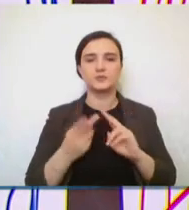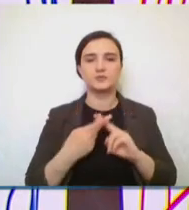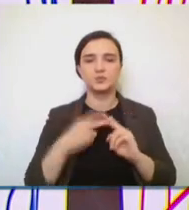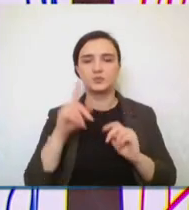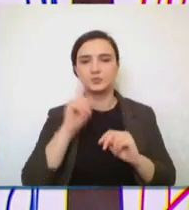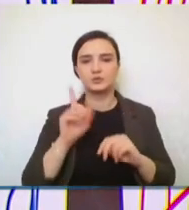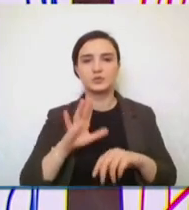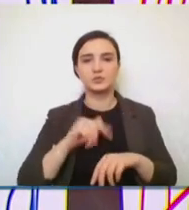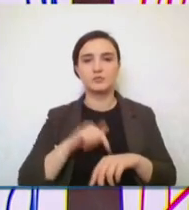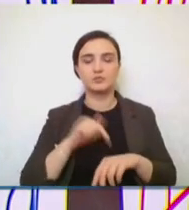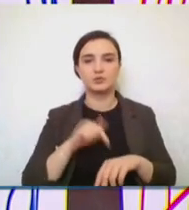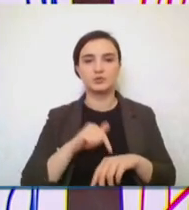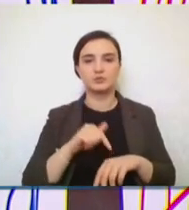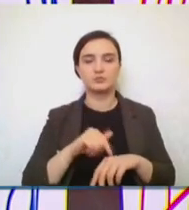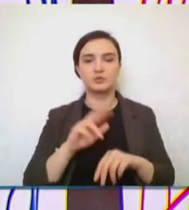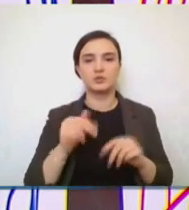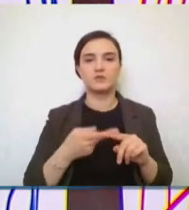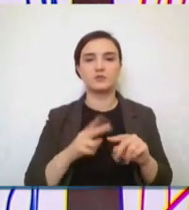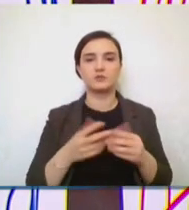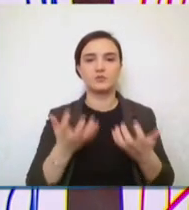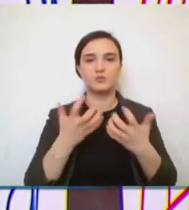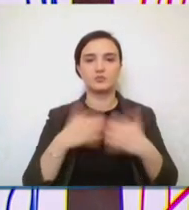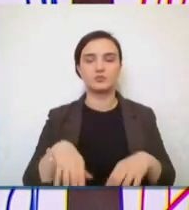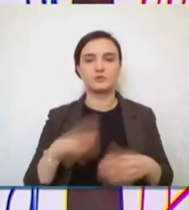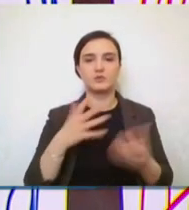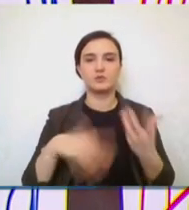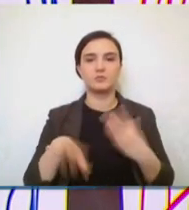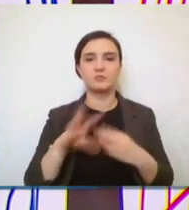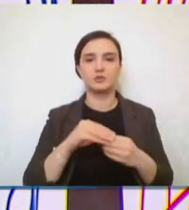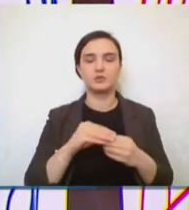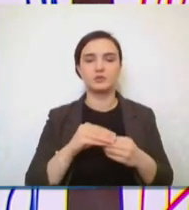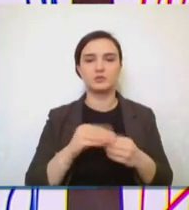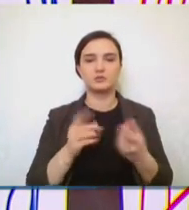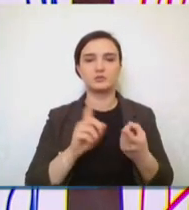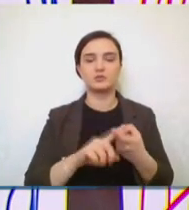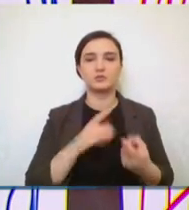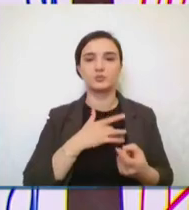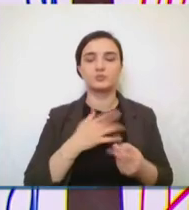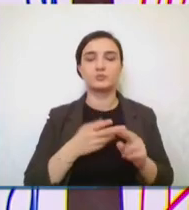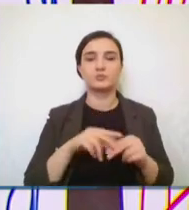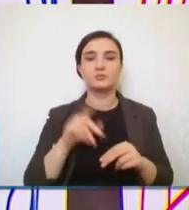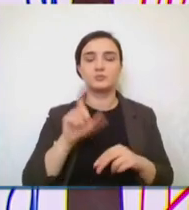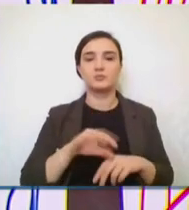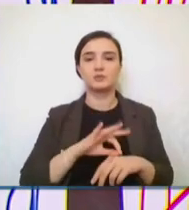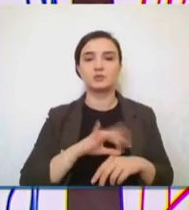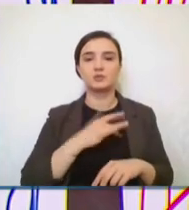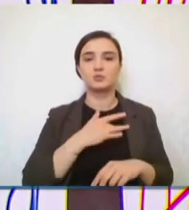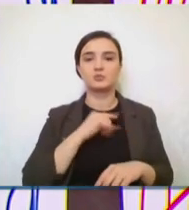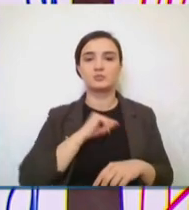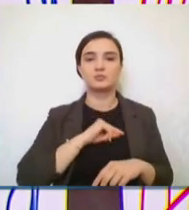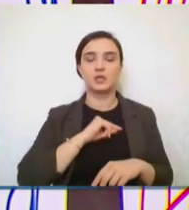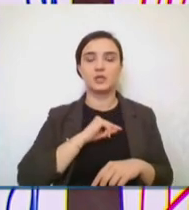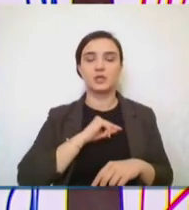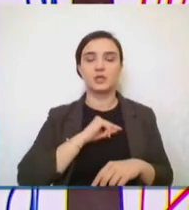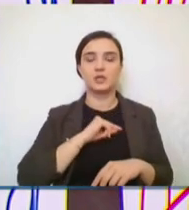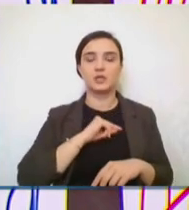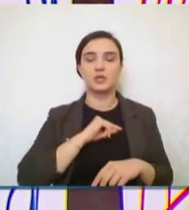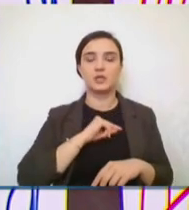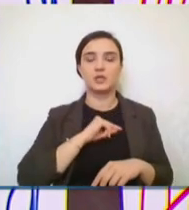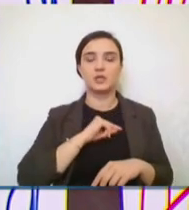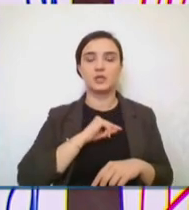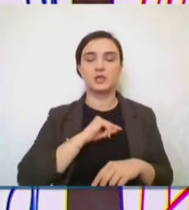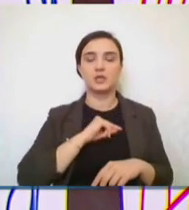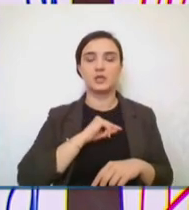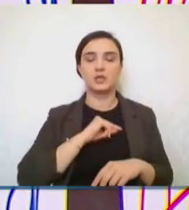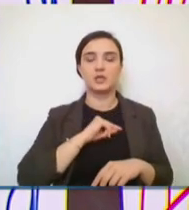და ავტომატურად ეს ყველაფერი მიგმულია ხო პაციენტის სტენტირების შემდგომი პაციენტი, ანუ კარდიოლოგიური პაციენტი, რასაკვირველია, კარგია რომ